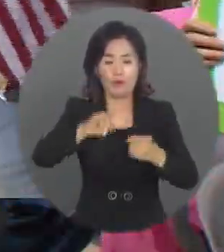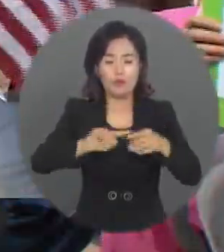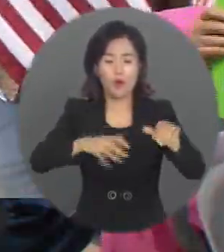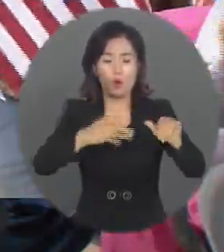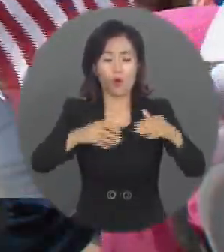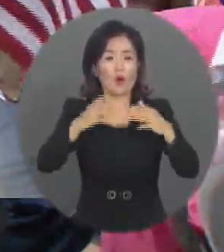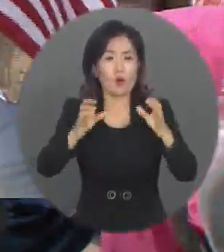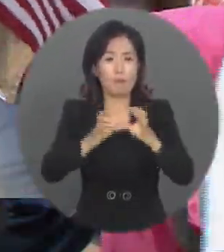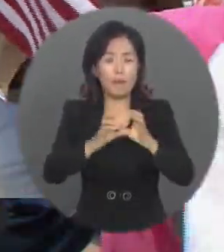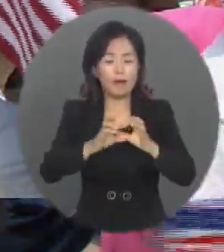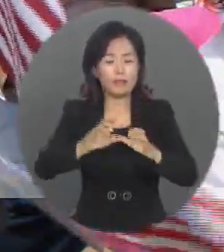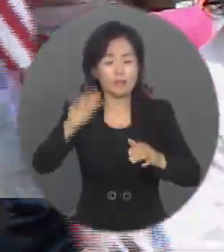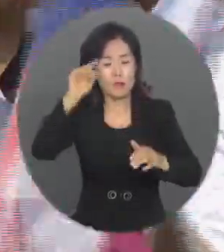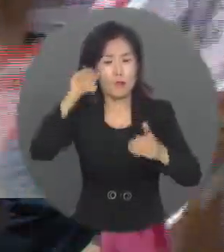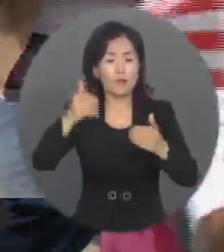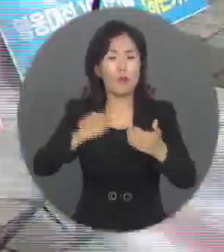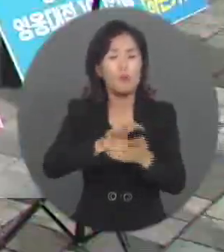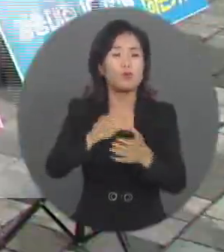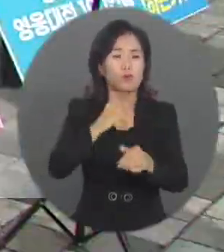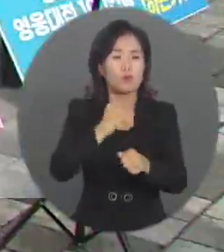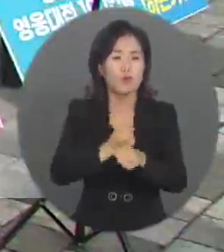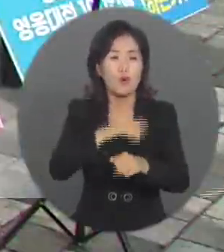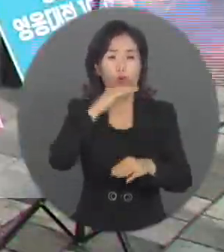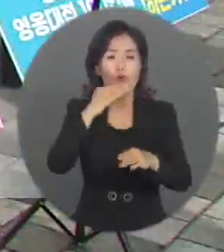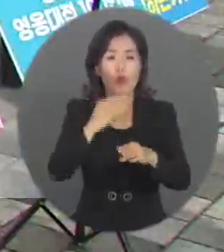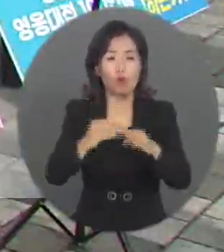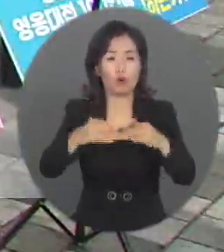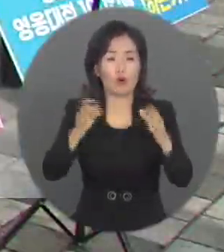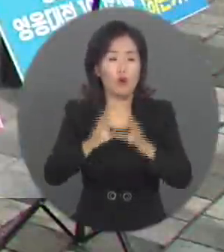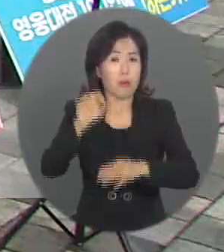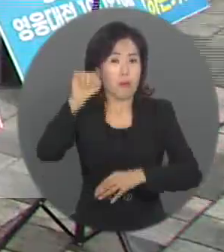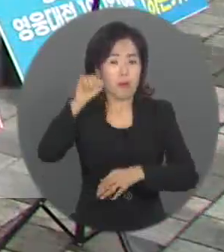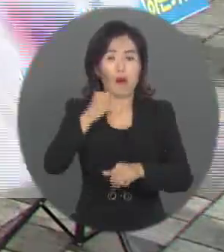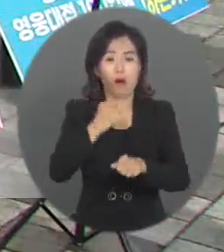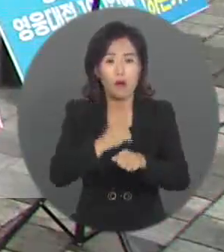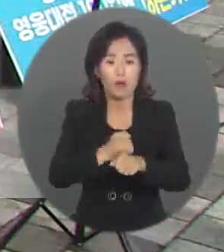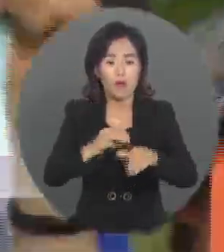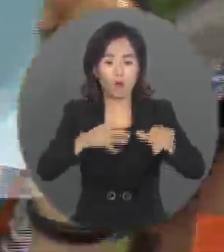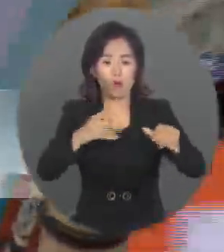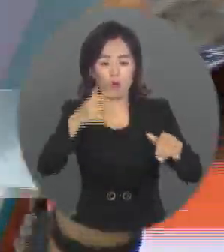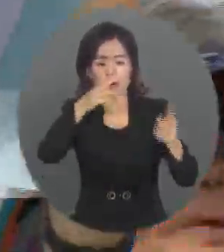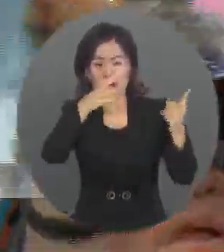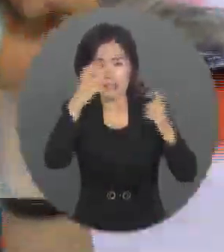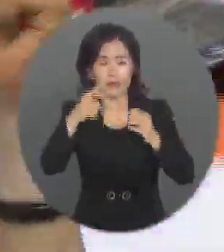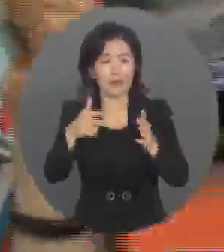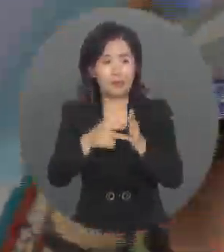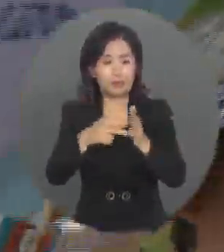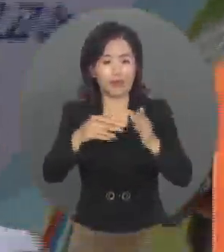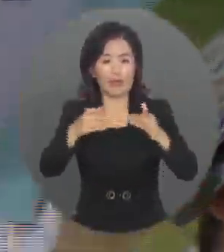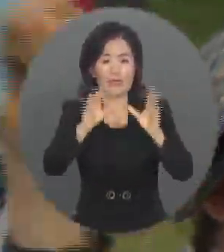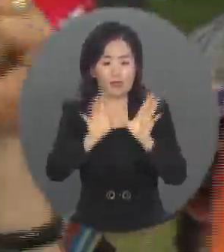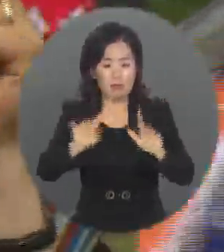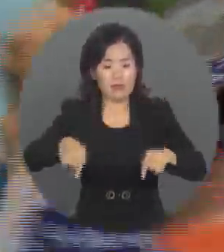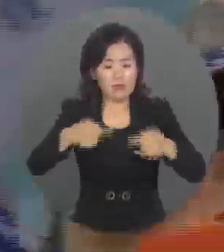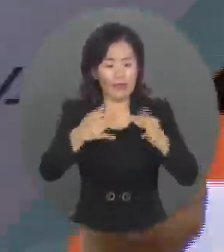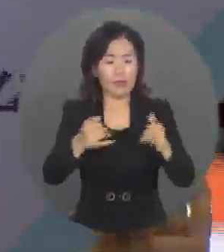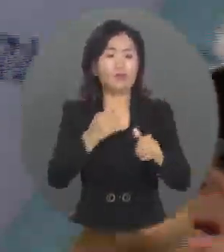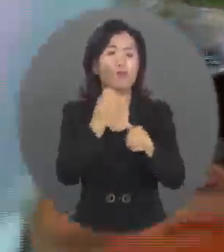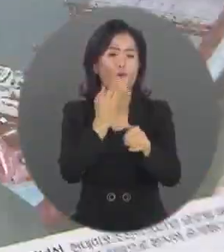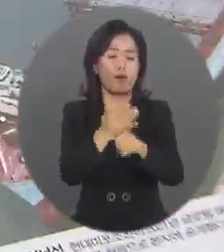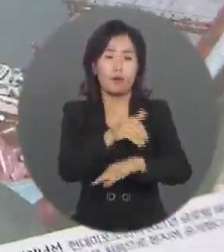5.18이 폭동이고 공산당 간첩의 합작품이라는 편말이 나와 5.18 기념재단이 집회 참가자를 고발하기로